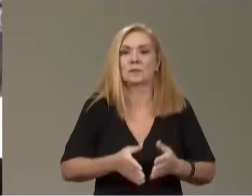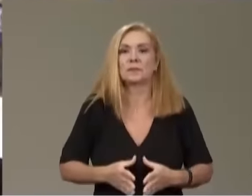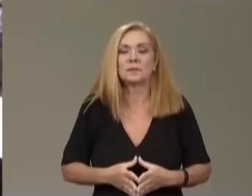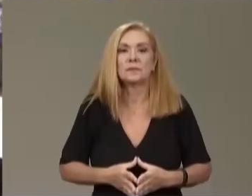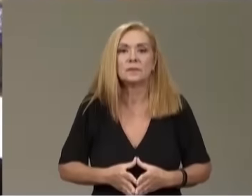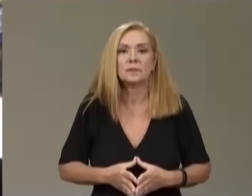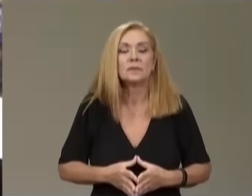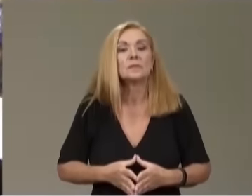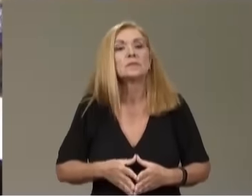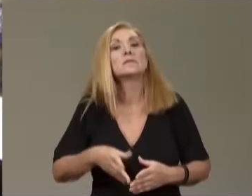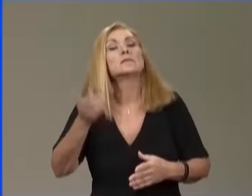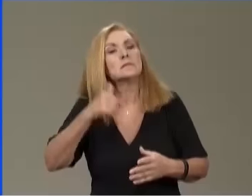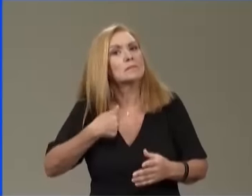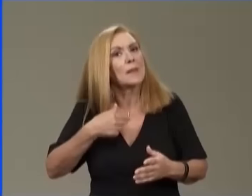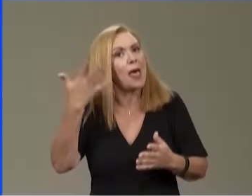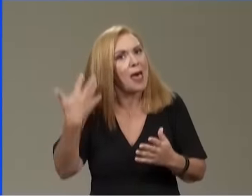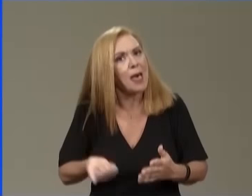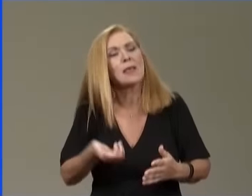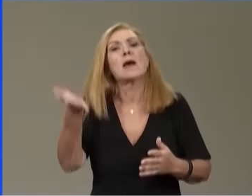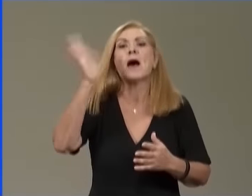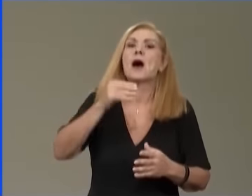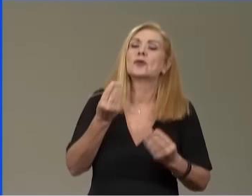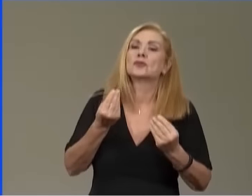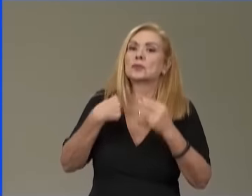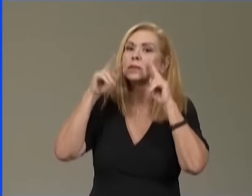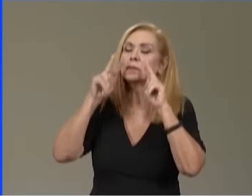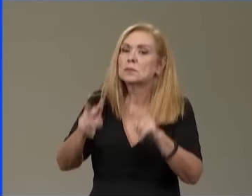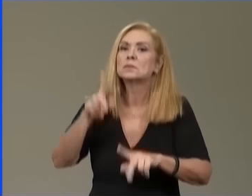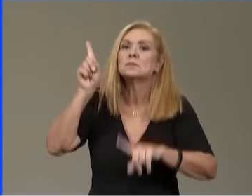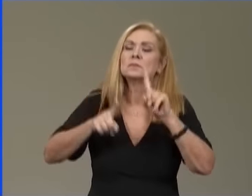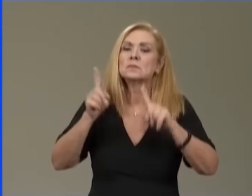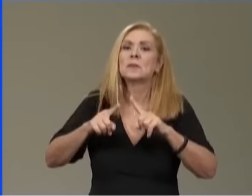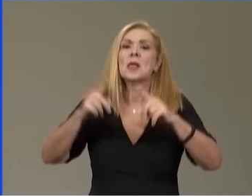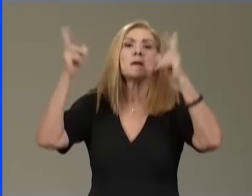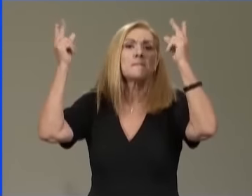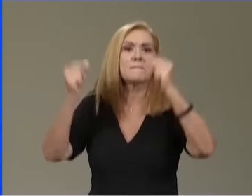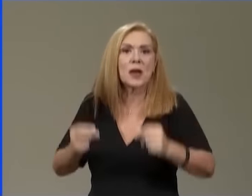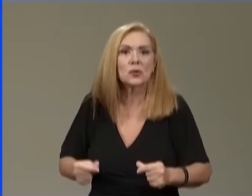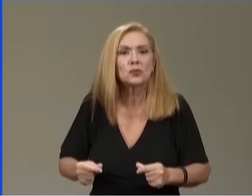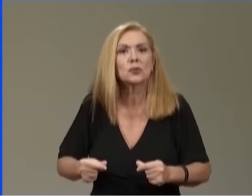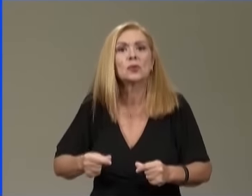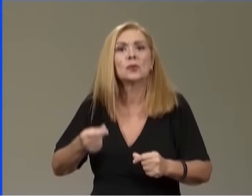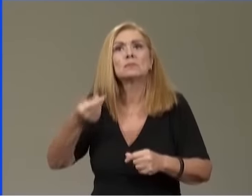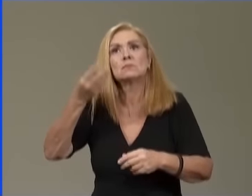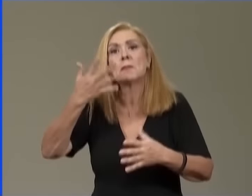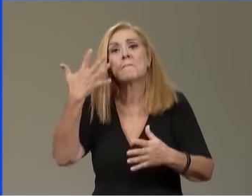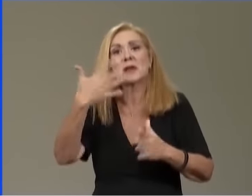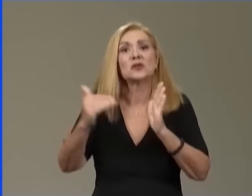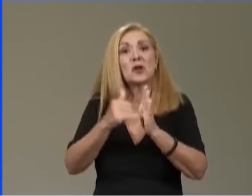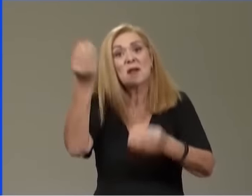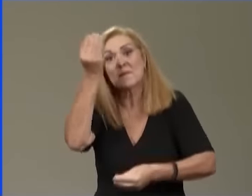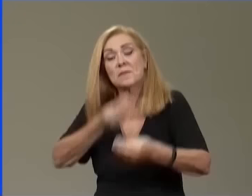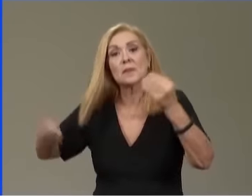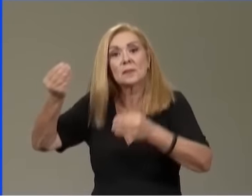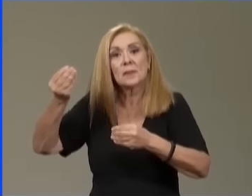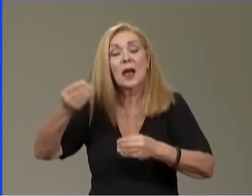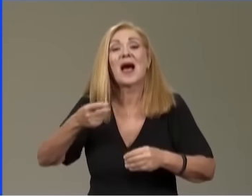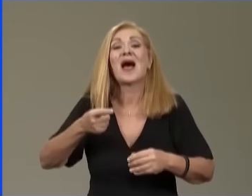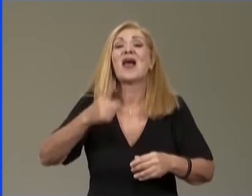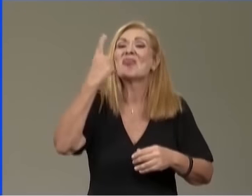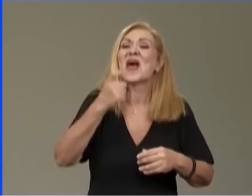Υπάρχει και η άλλη όψη του νομίσματος όμως. Ακίνητα στις περιουσίες μεγαλύτερης αξίας θα διατηρούν την έκπτωση